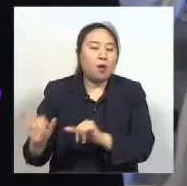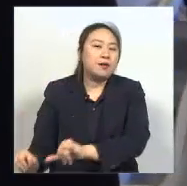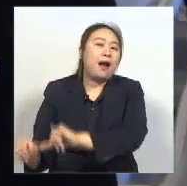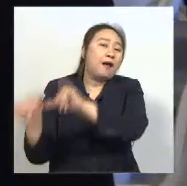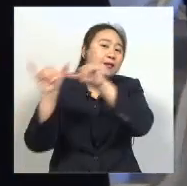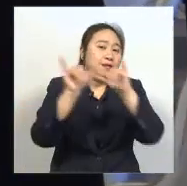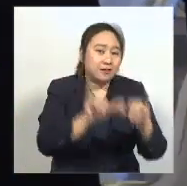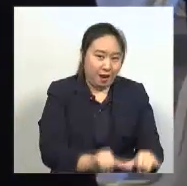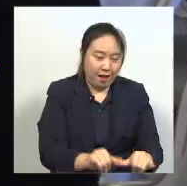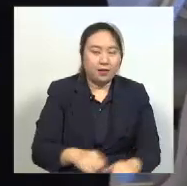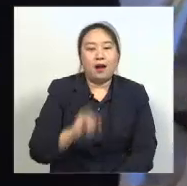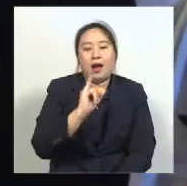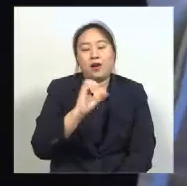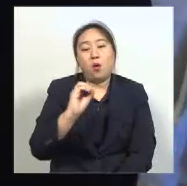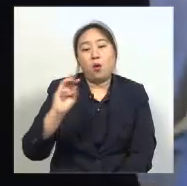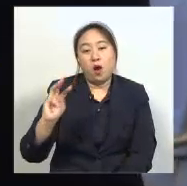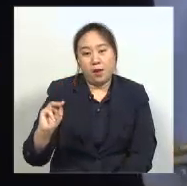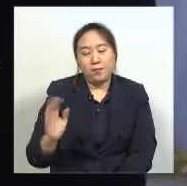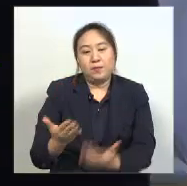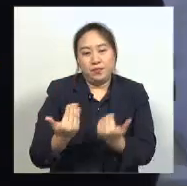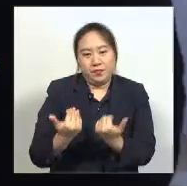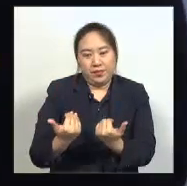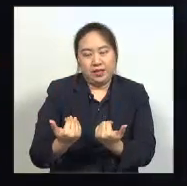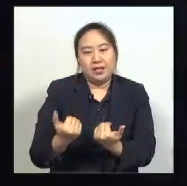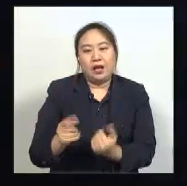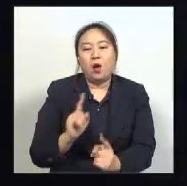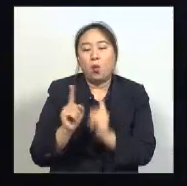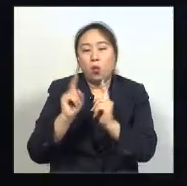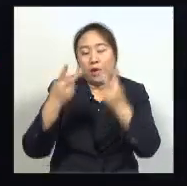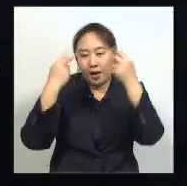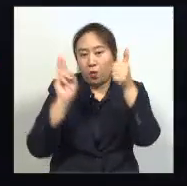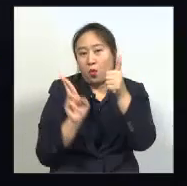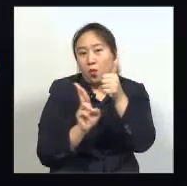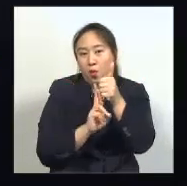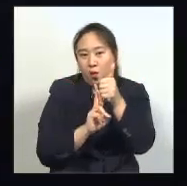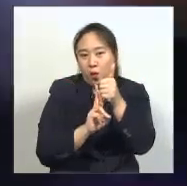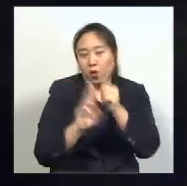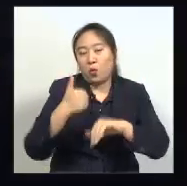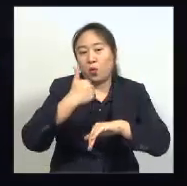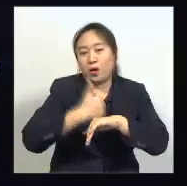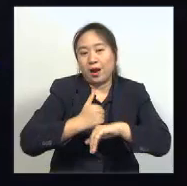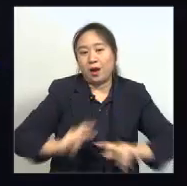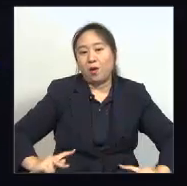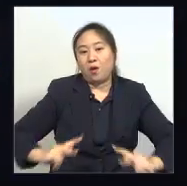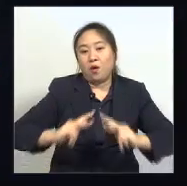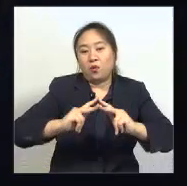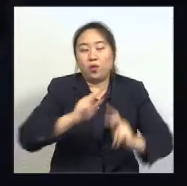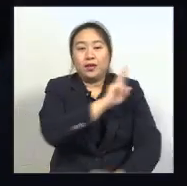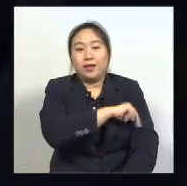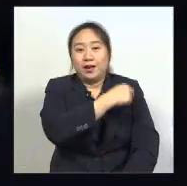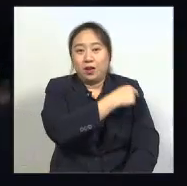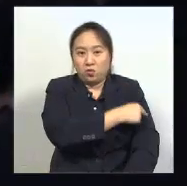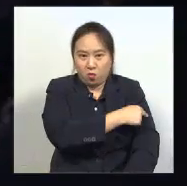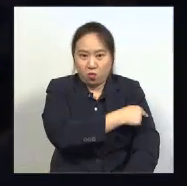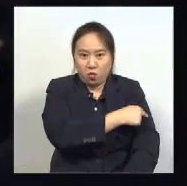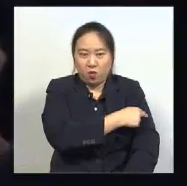า IOM ได้เข้าหารือกับนายอนุทินชาญวีรกูลรองนายกรัฐมนตรีและรัฐมนตรีว่าการกระทรวงสาธารณสุ